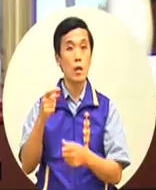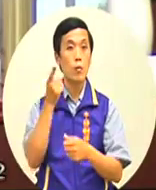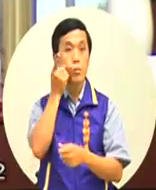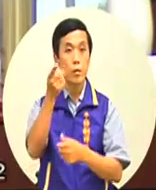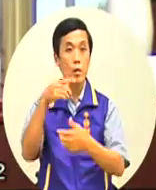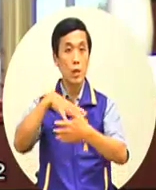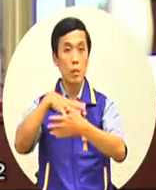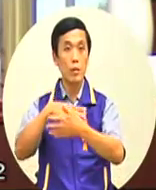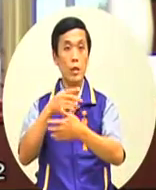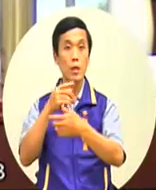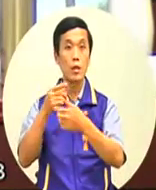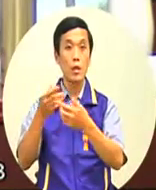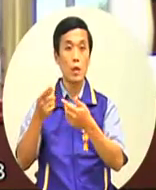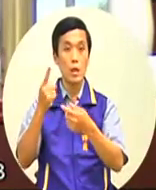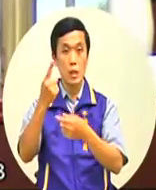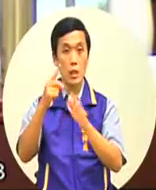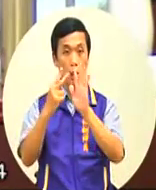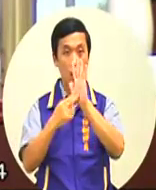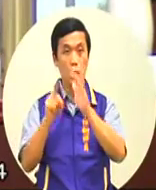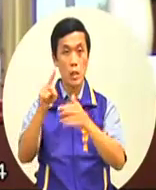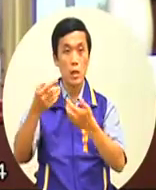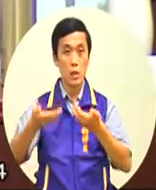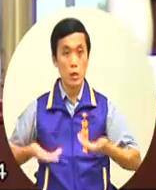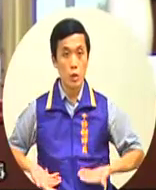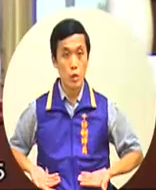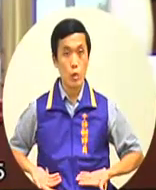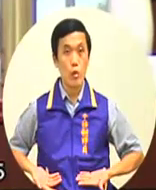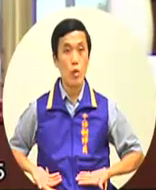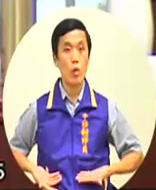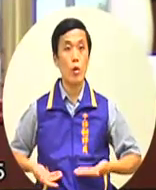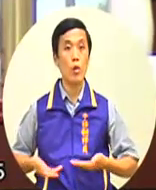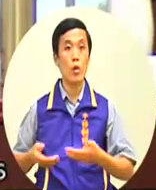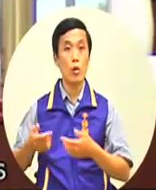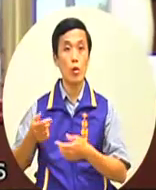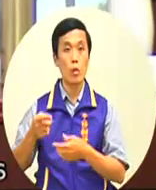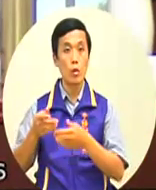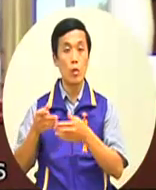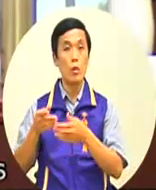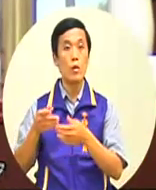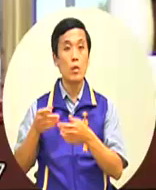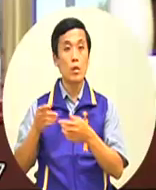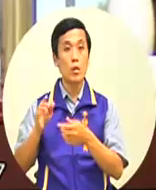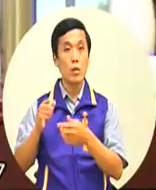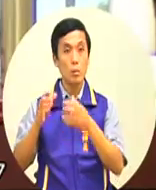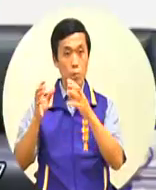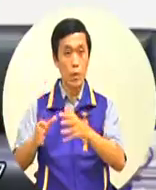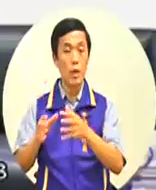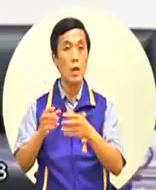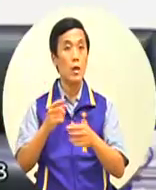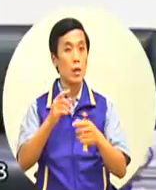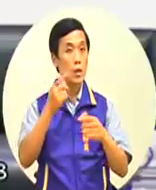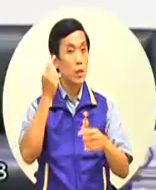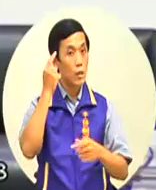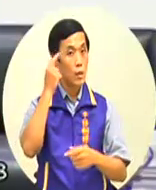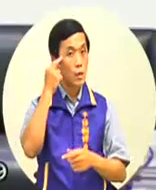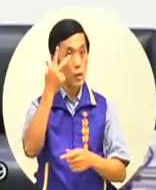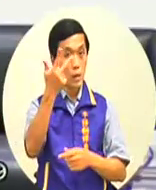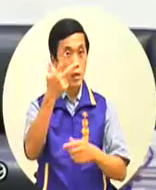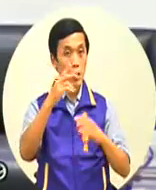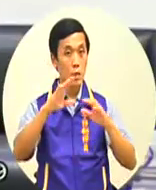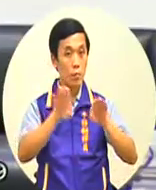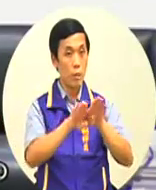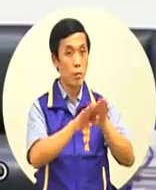利。 一例一休， 要取消七天假， 七天假， 对他们是有利的。